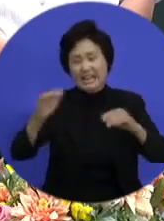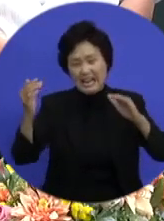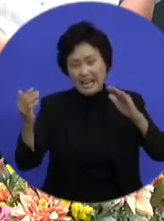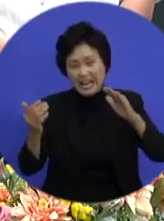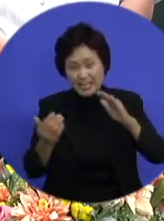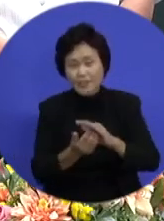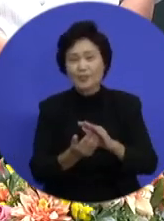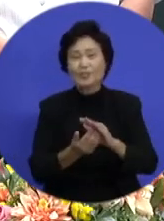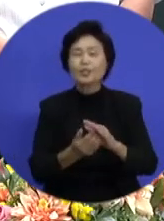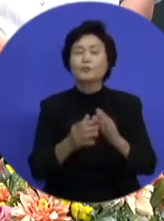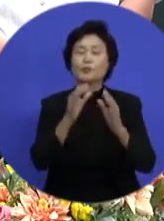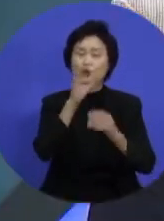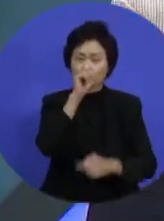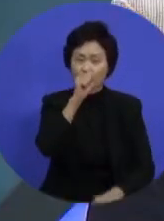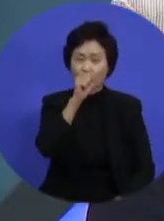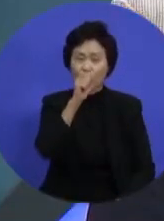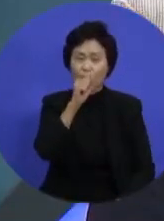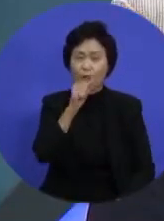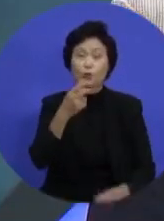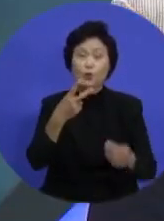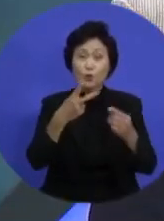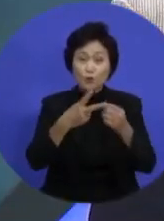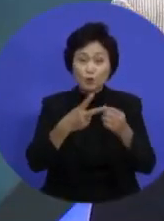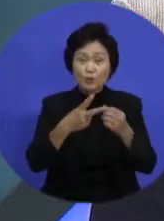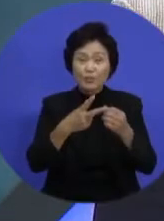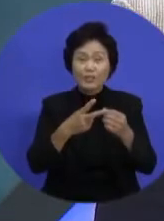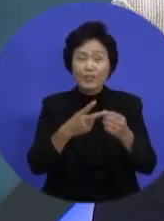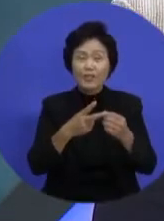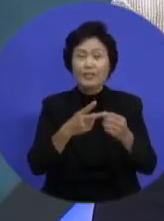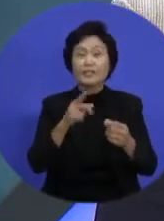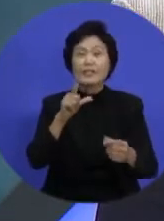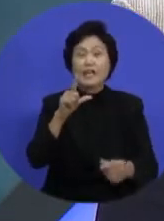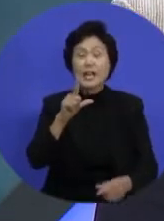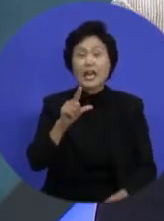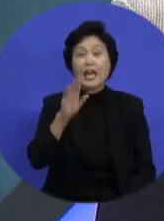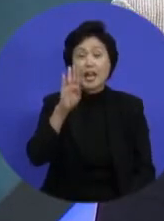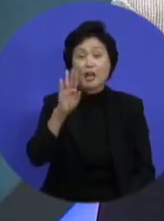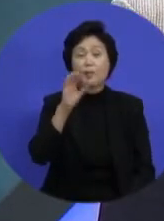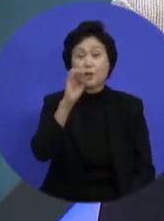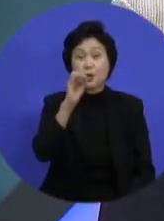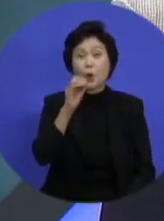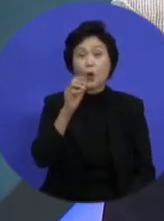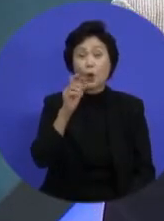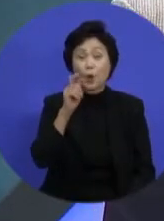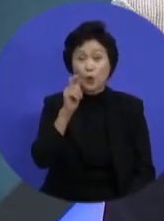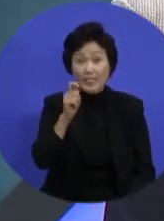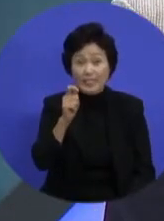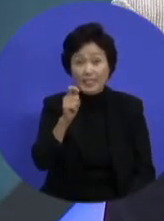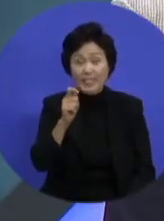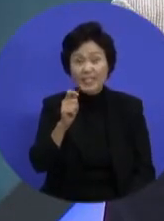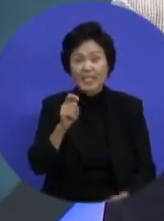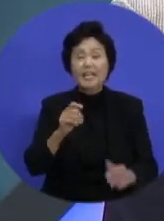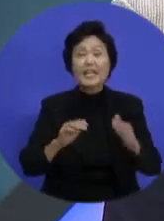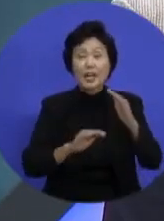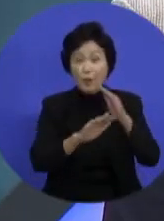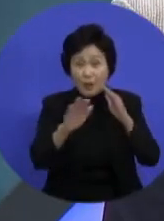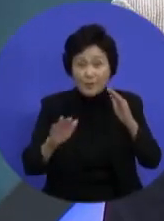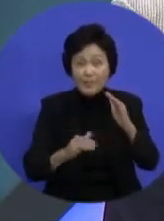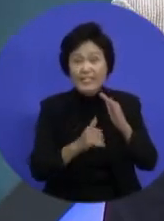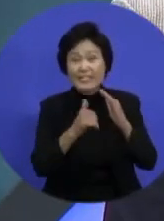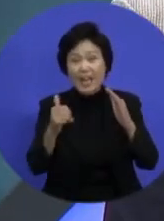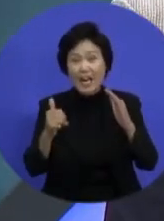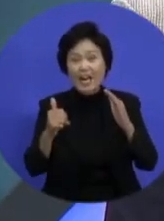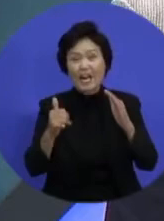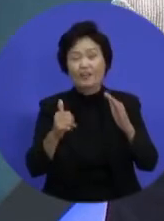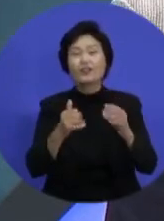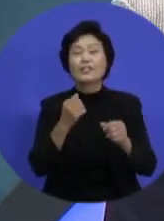하는 기도 제목이 있고요. 네. 그리고 이제 저희는 LBOT 패밀리라 그래서 가족들이 이제 한 달에 한 번, 지금은 코로나 때문에